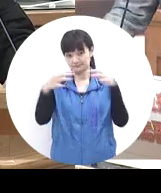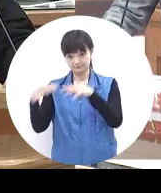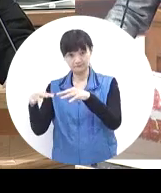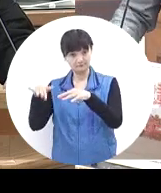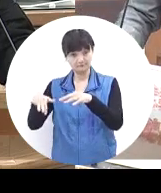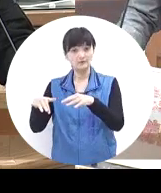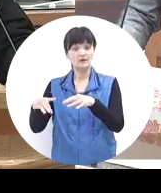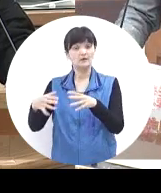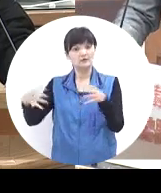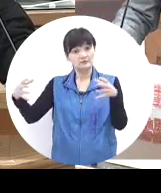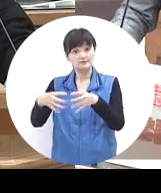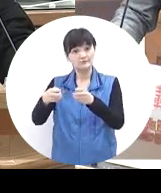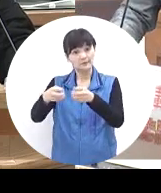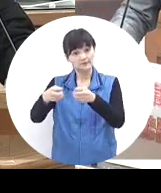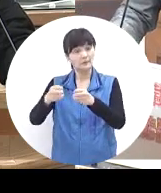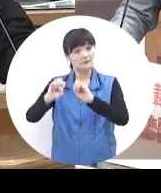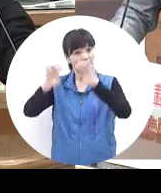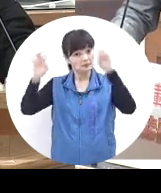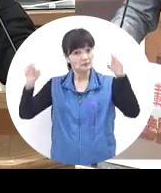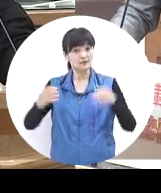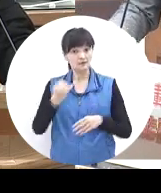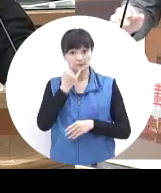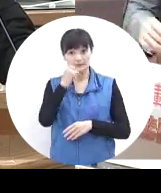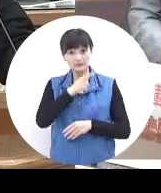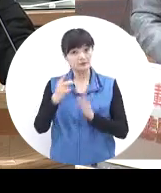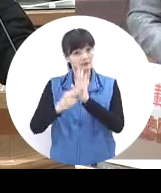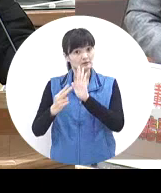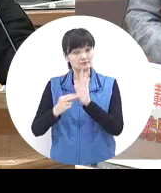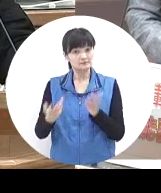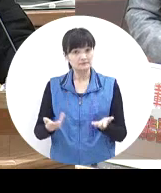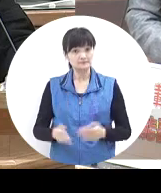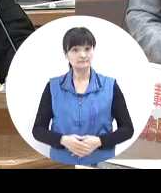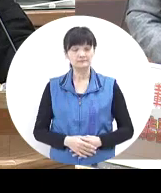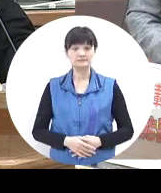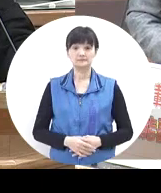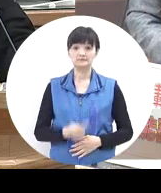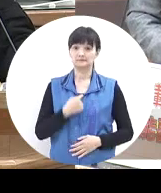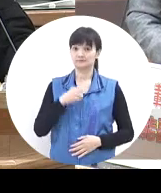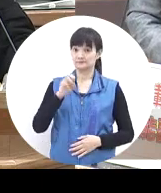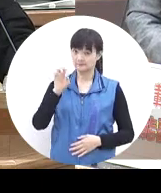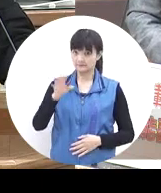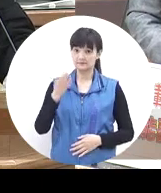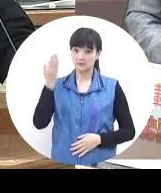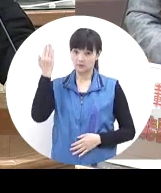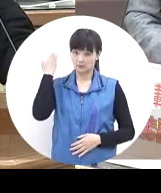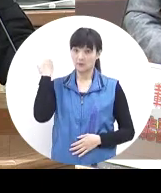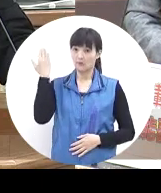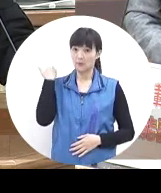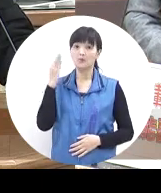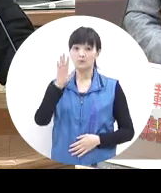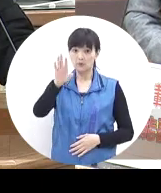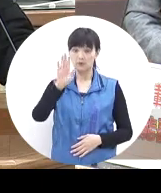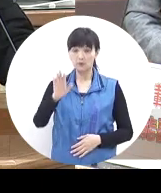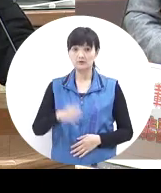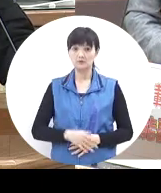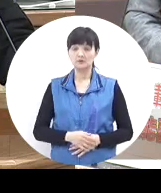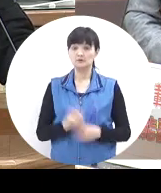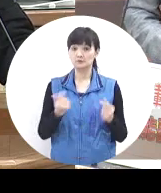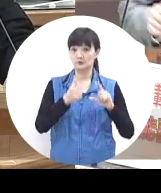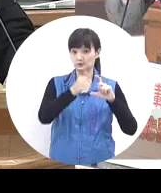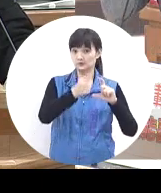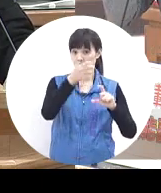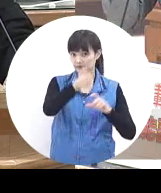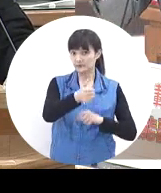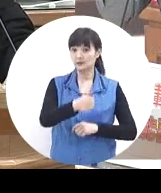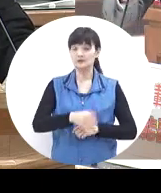卑微的一个要求啊。 其实 能不能做到？ 很久，我们都一直。在地同区长到